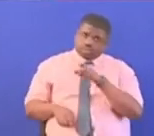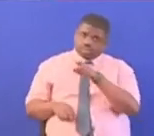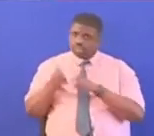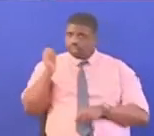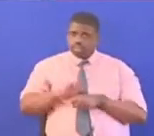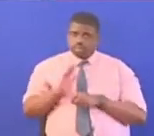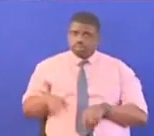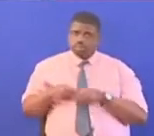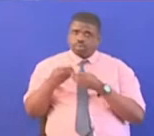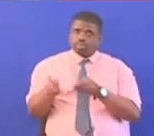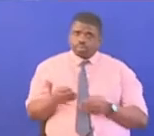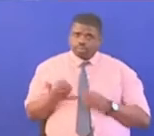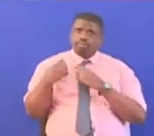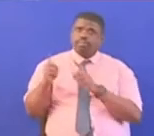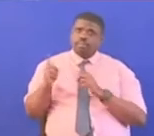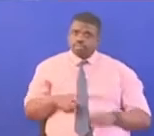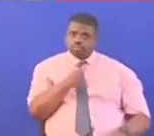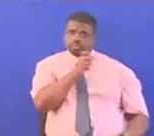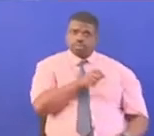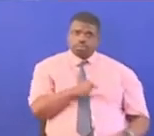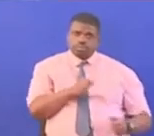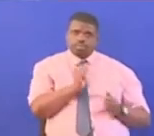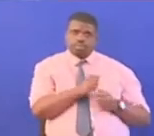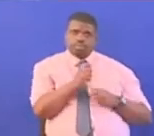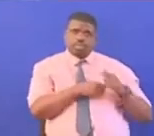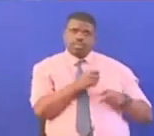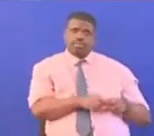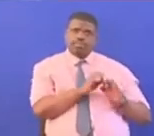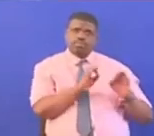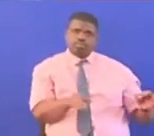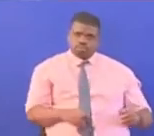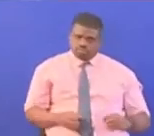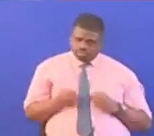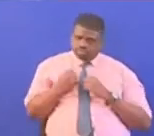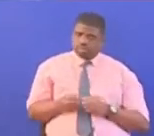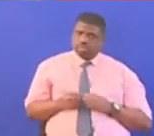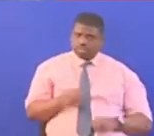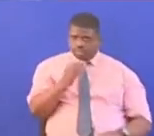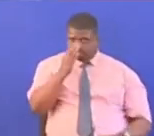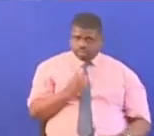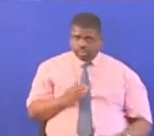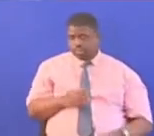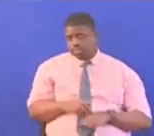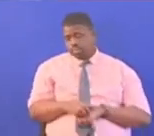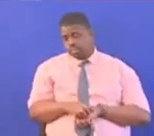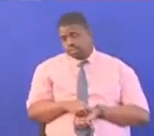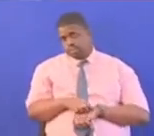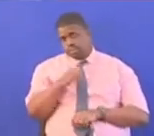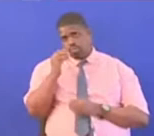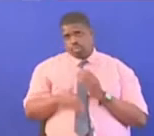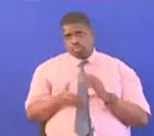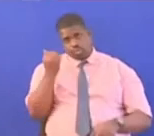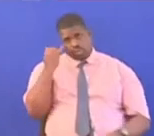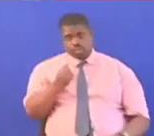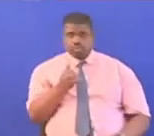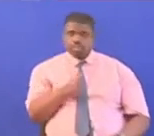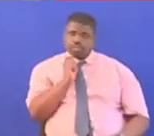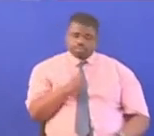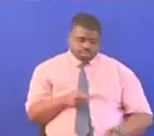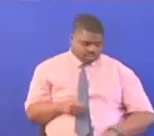taaluma wanaopewa watu wa misitu ili mambo yaweze kwenda vizuri. Tukaimarisha jeshi husu ili mambo yaweze kwenda vizuri. Lakini mwisho ni shauri, Mheshimiwa